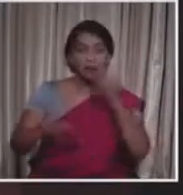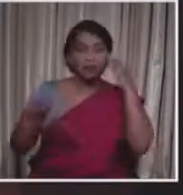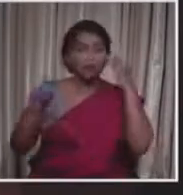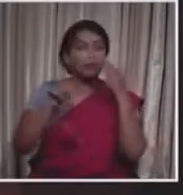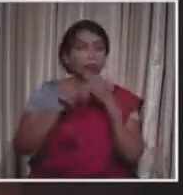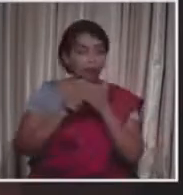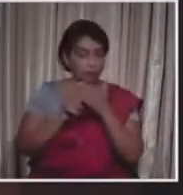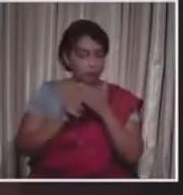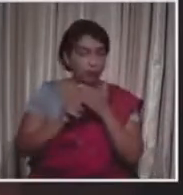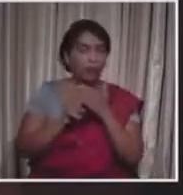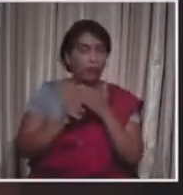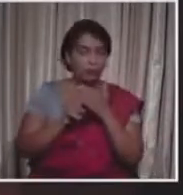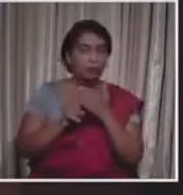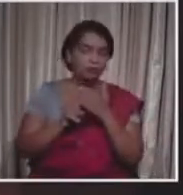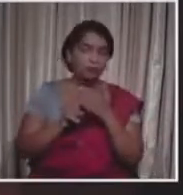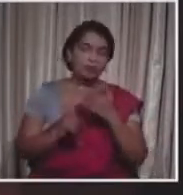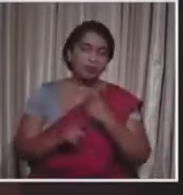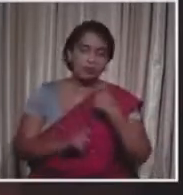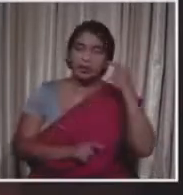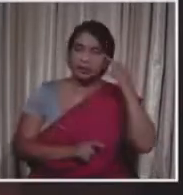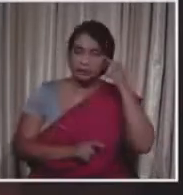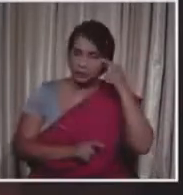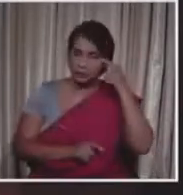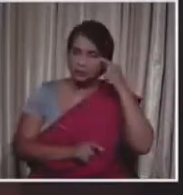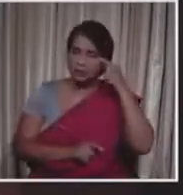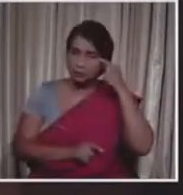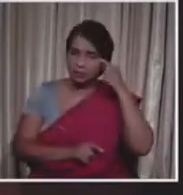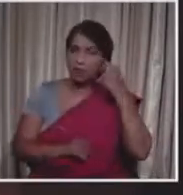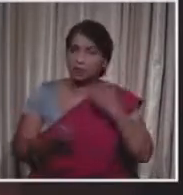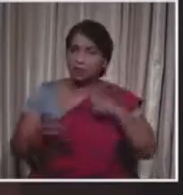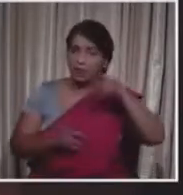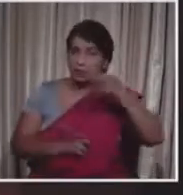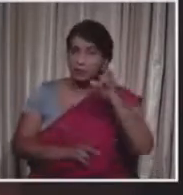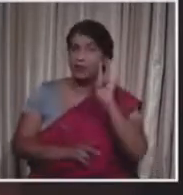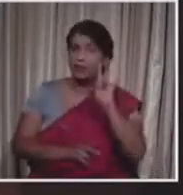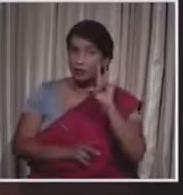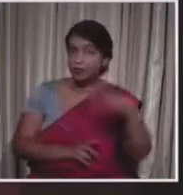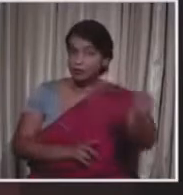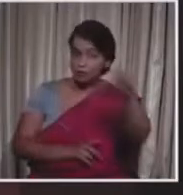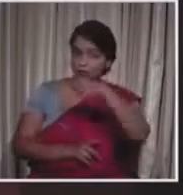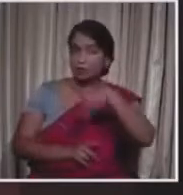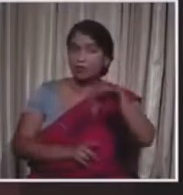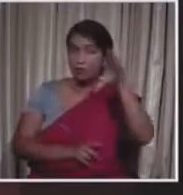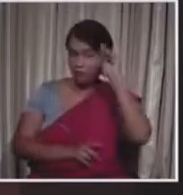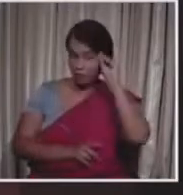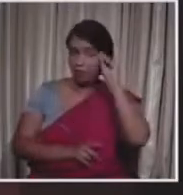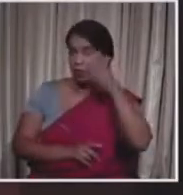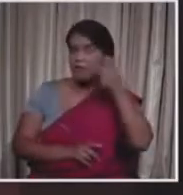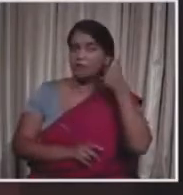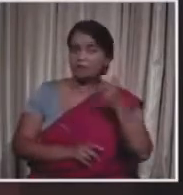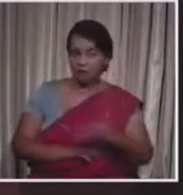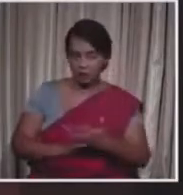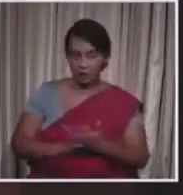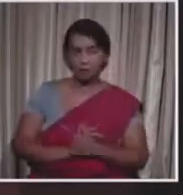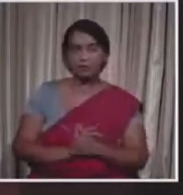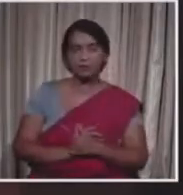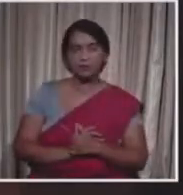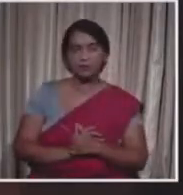කාරණාව මං හිතන්නේ අපි 225ම අවබෝධ කරගත්තොත් වැඩක්.